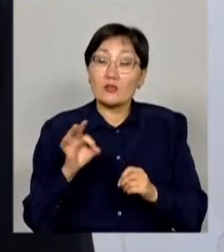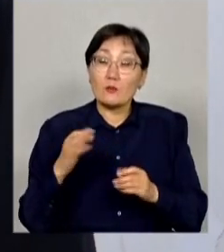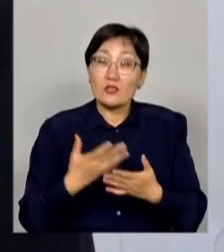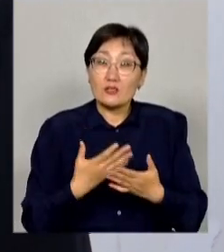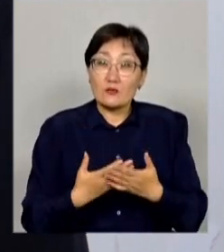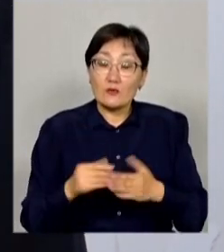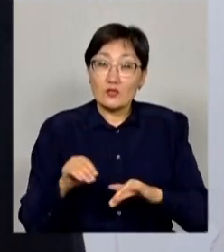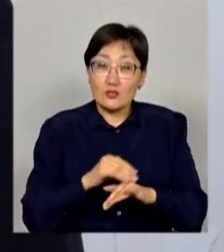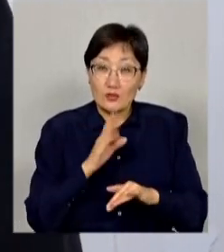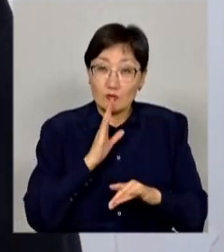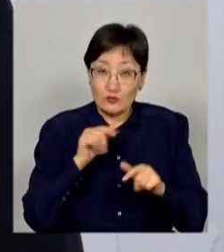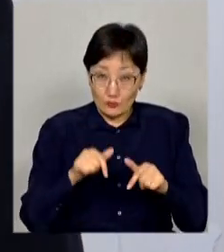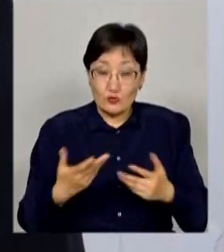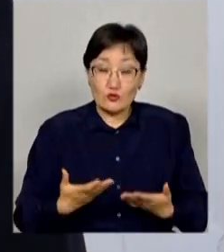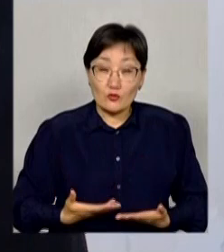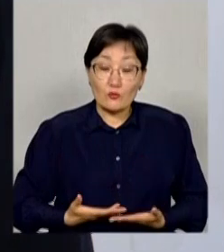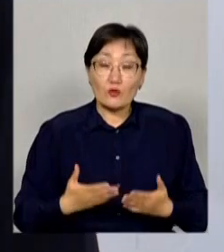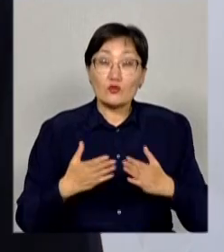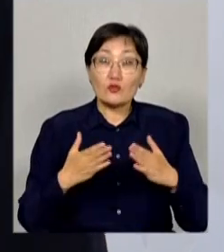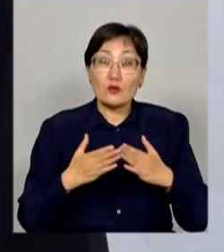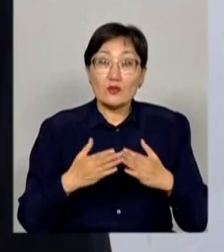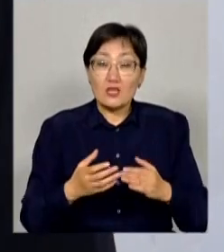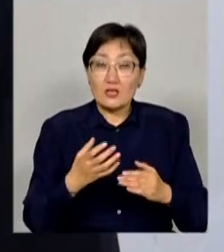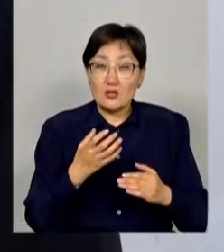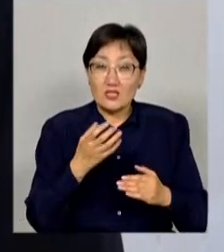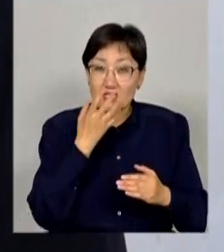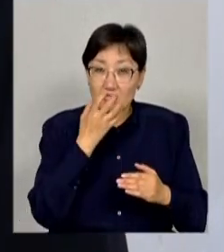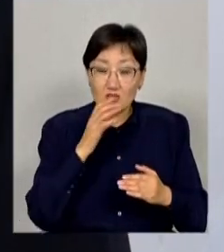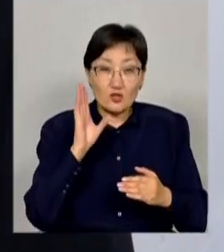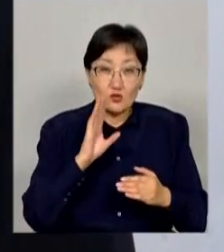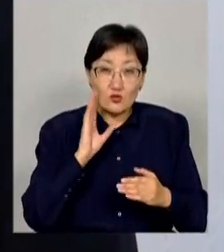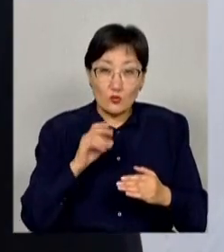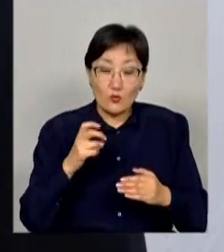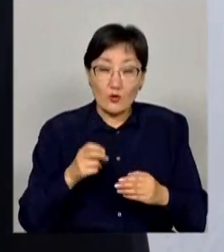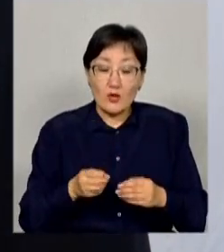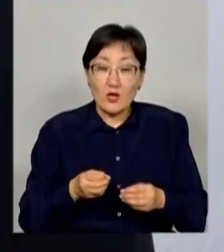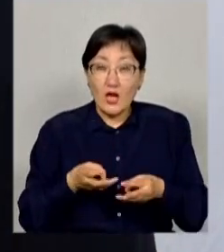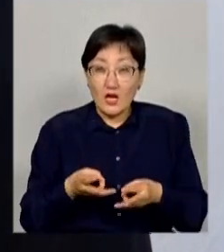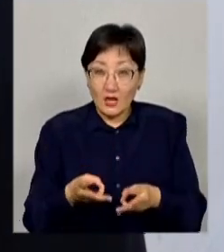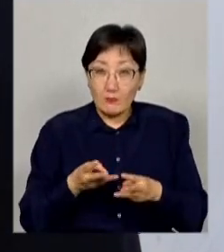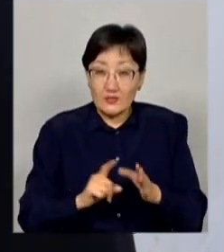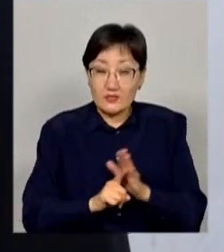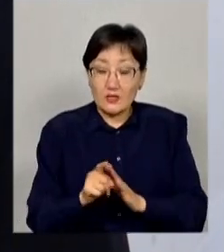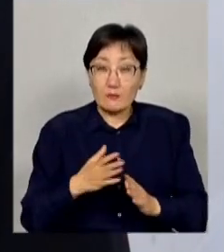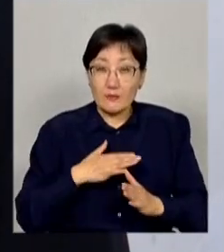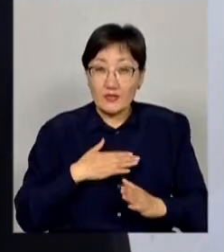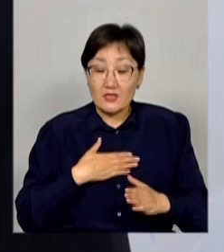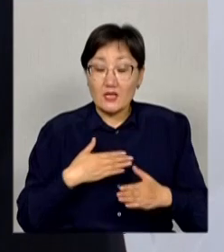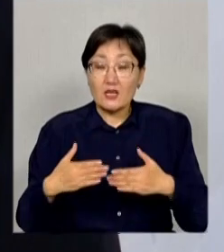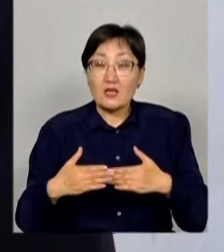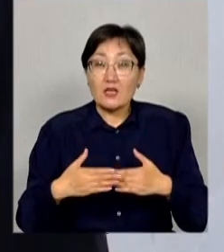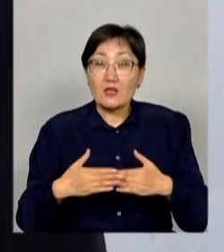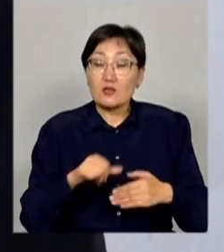жолдасым үйде өтім осы жердің жылы су ағып тастық. Су емес жылы су. Содан мен өзім жақын жерде жүрдім, келдім